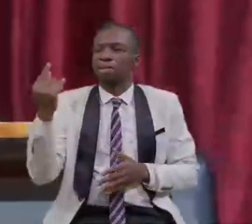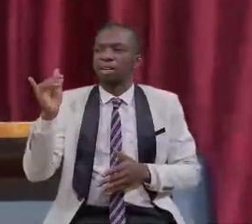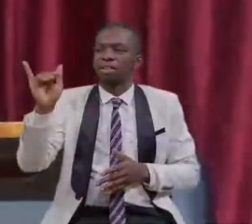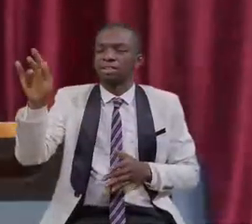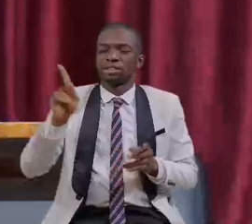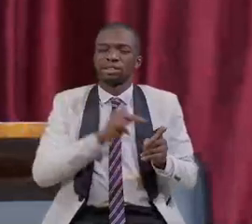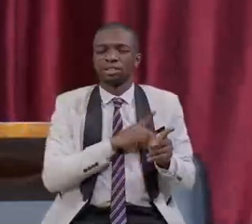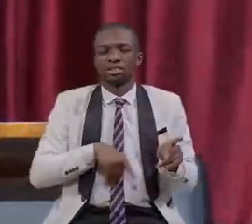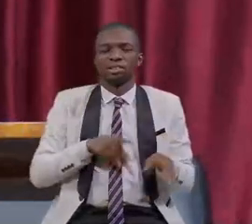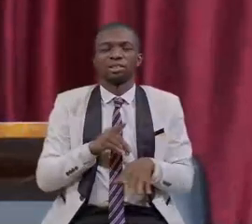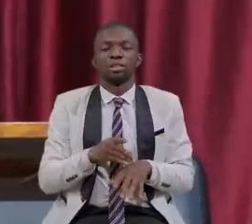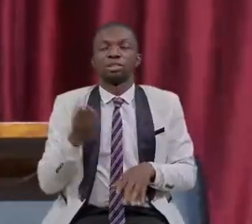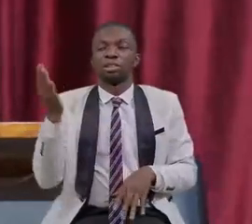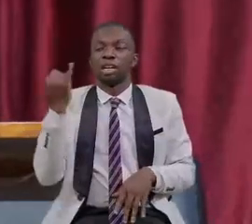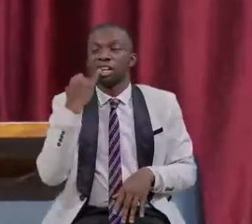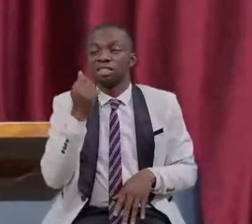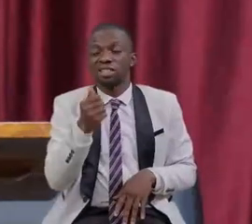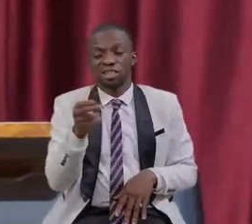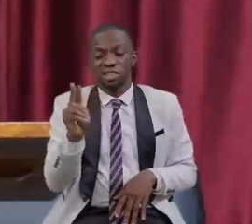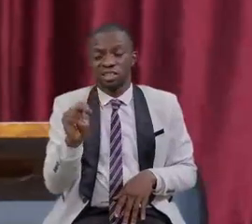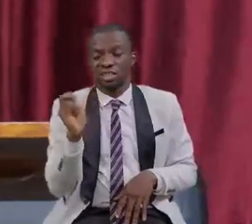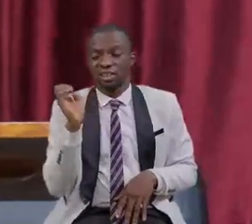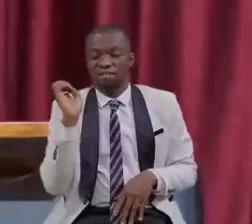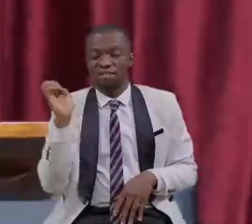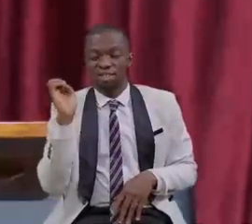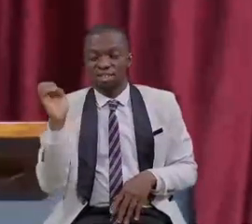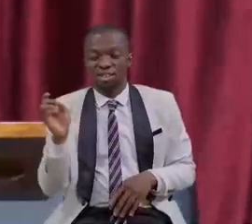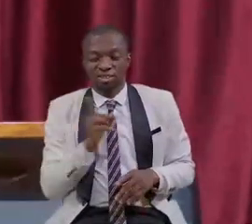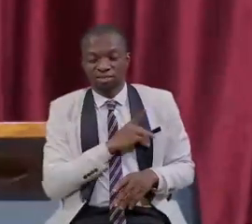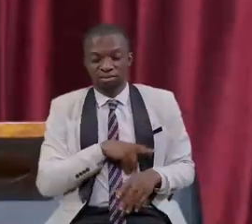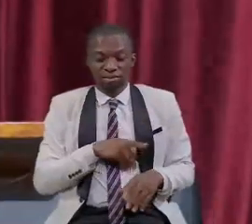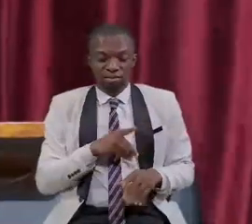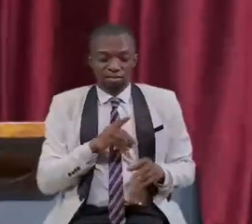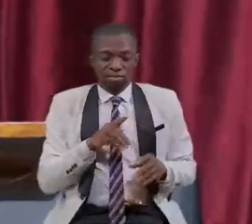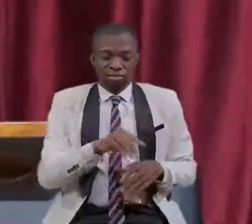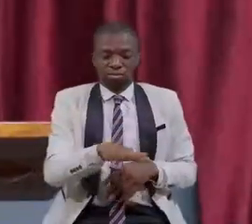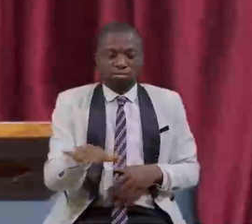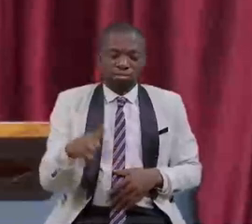Il y a un royaume évangélique. Nous sommes nés de nouveau.